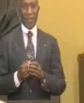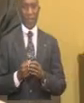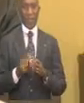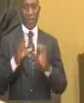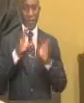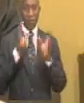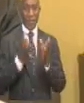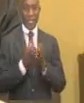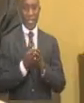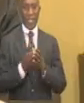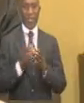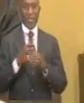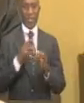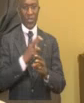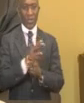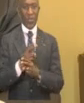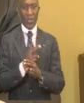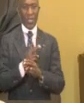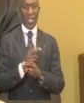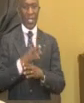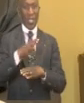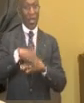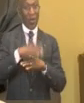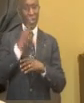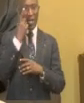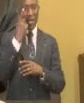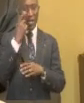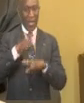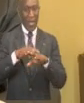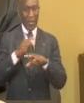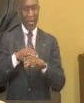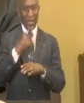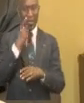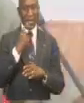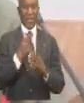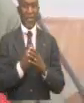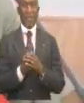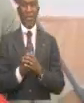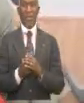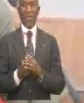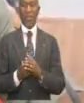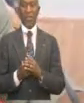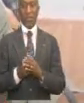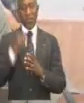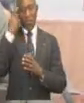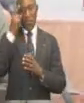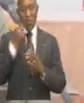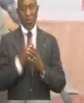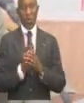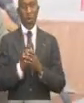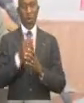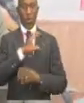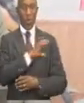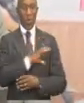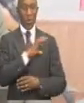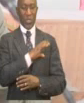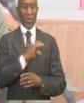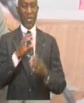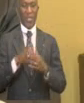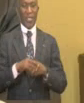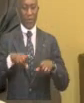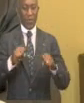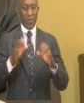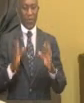sécurité lance un appel aux corporations d'encadrement des motards de sensibiliser leurs membres par